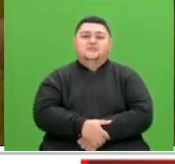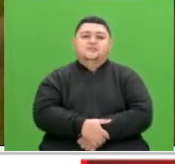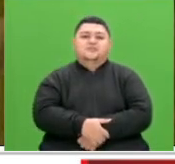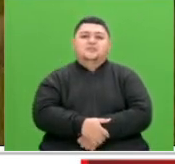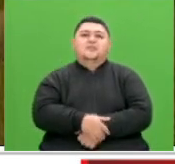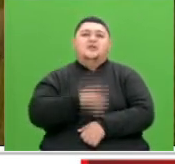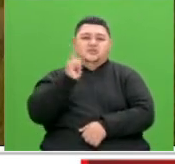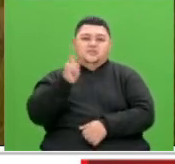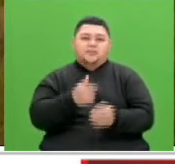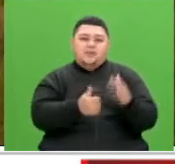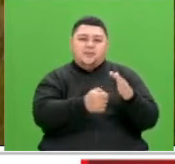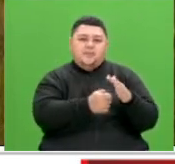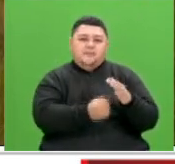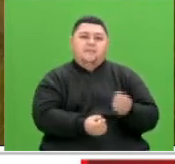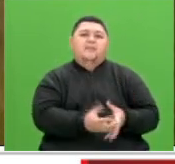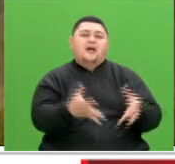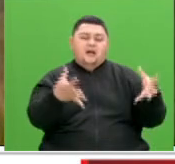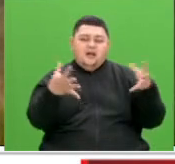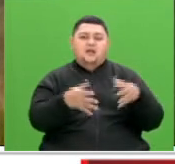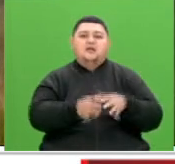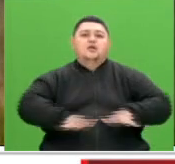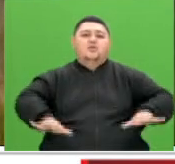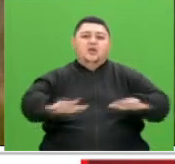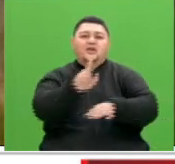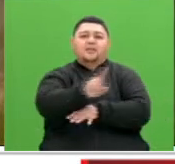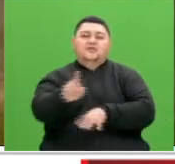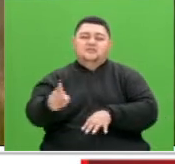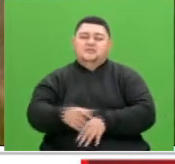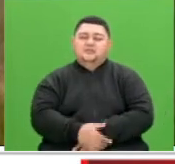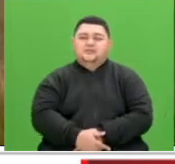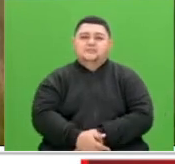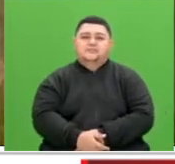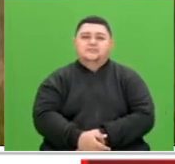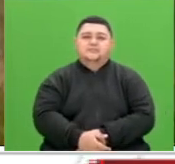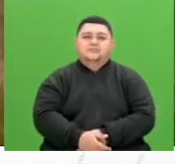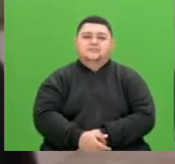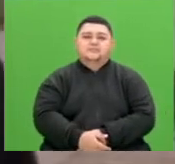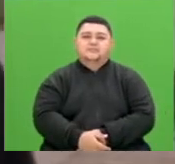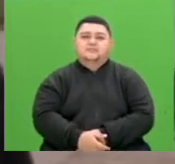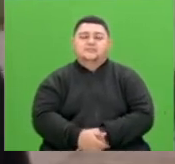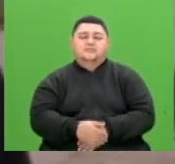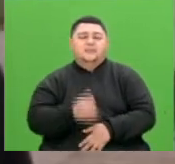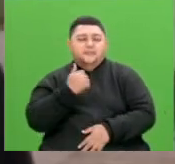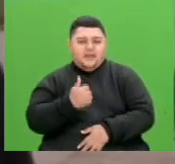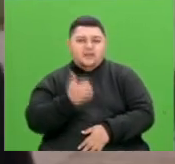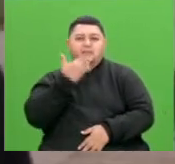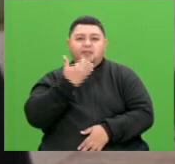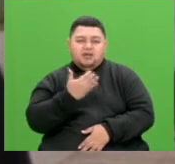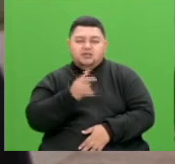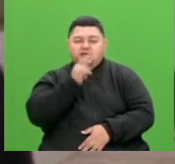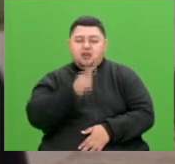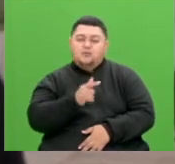ulah mereka membakar lahan di wilayah mereka masing-masing. Yandi. Baik, terima kasih Syamsul